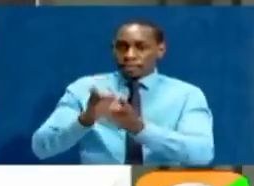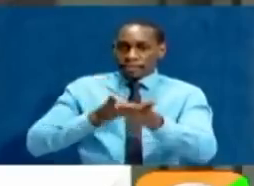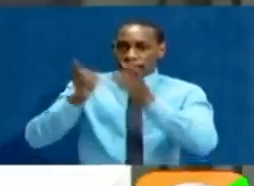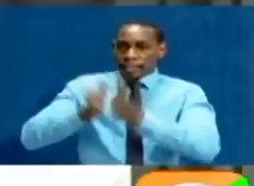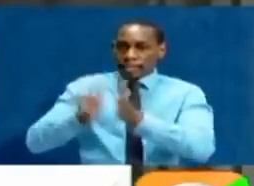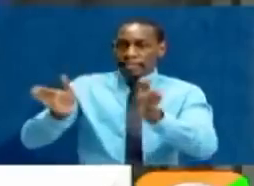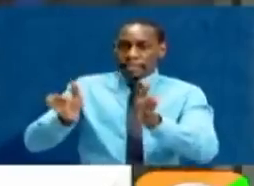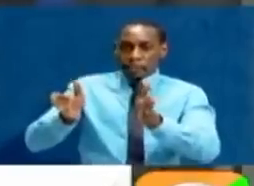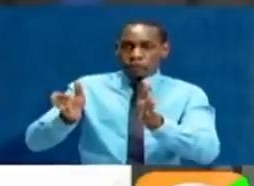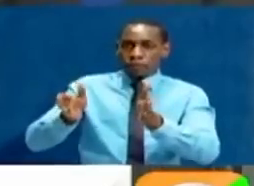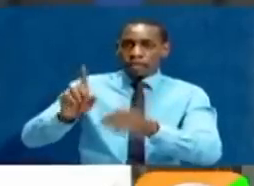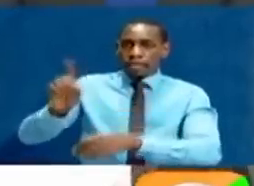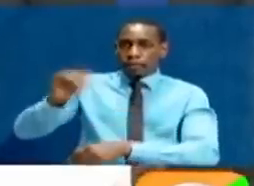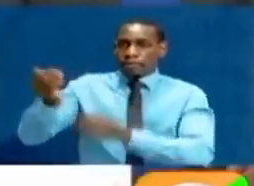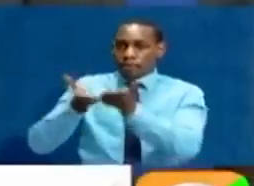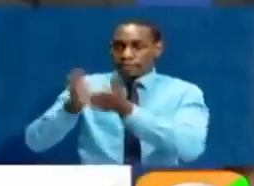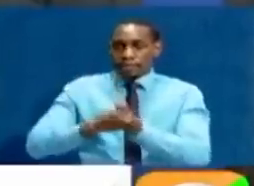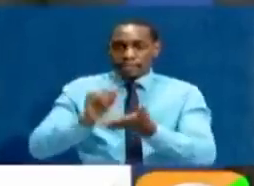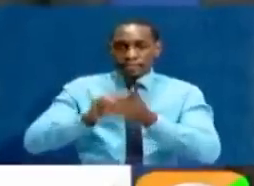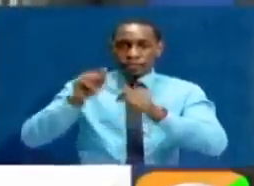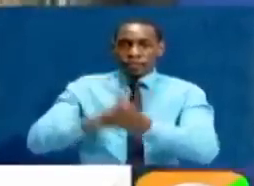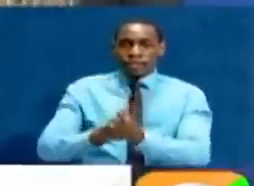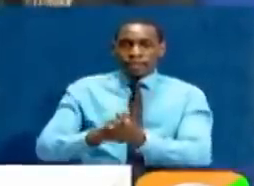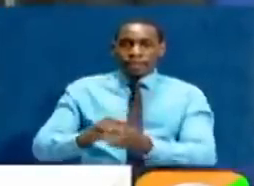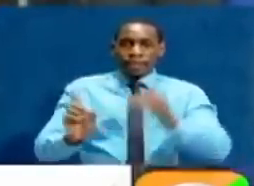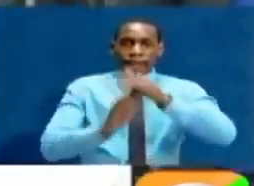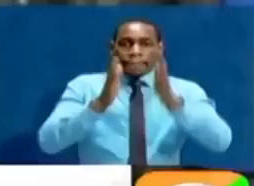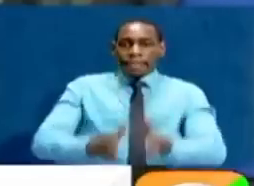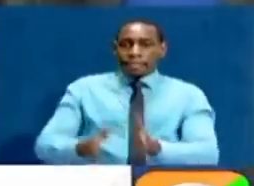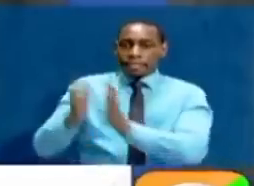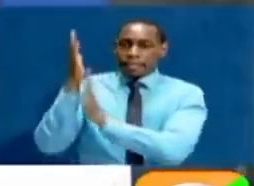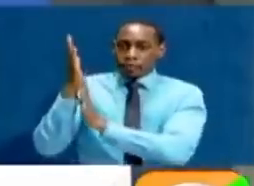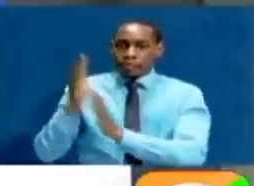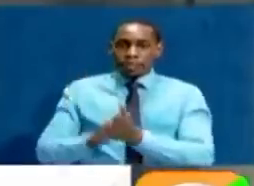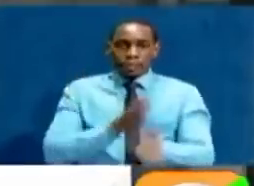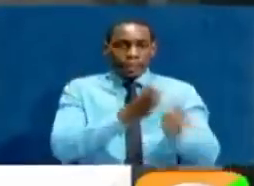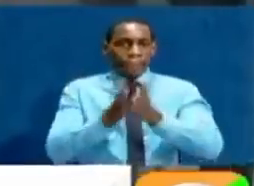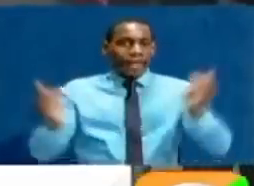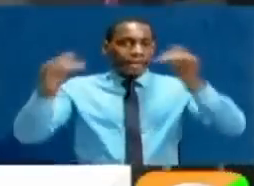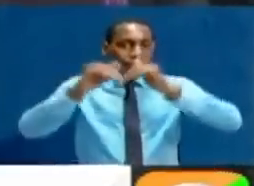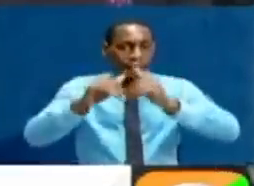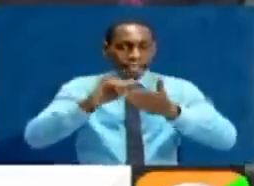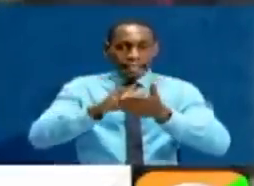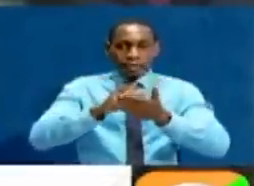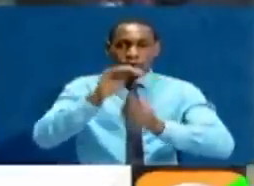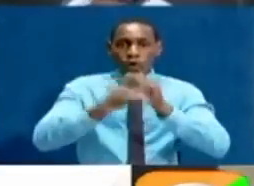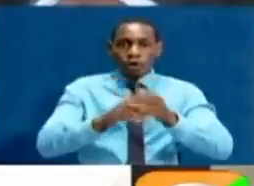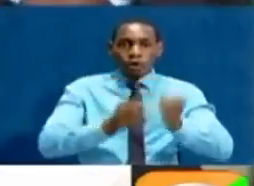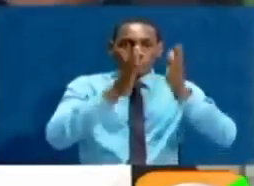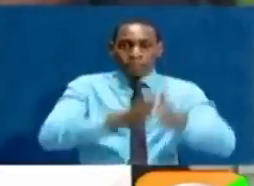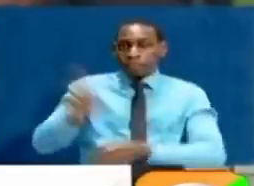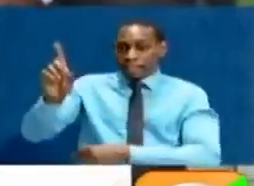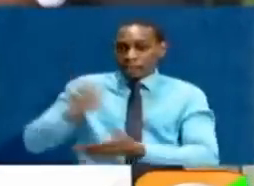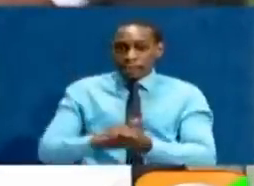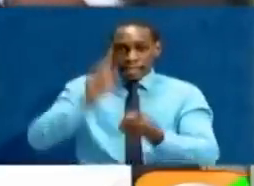Nairobi Meja Jenerali Mohammed Badi, leo Waziri wa Usalama Dr. Fred Matiang'i aliandaa kikao na wasimamizi wote wa